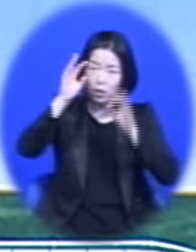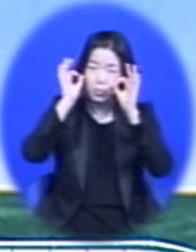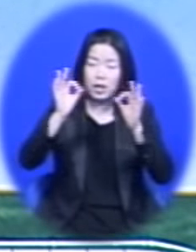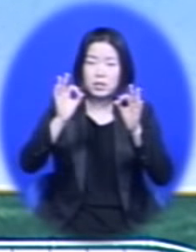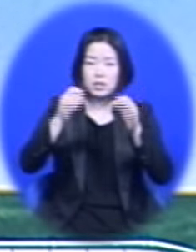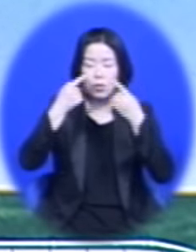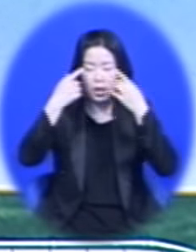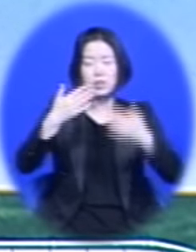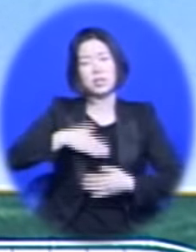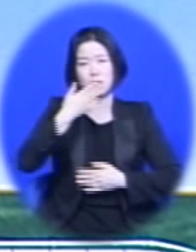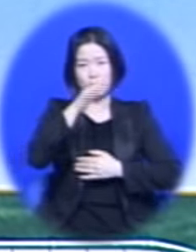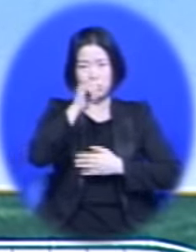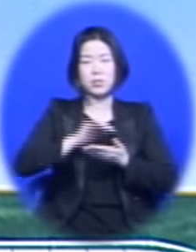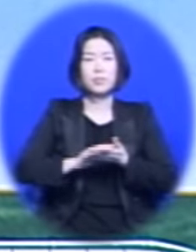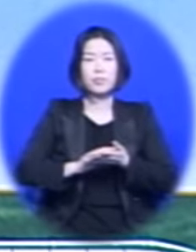알게 됩니다.